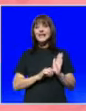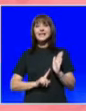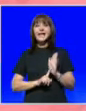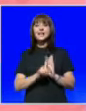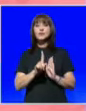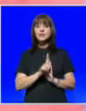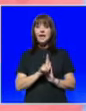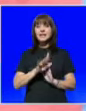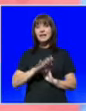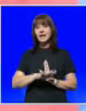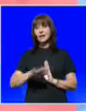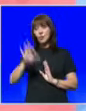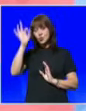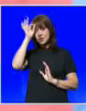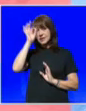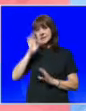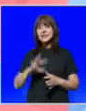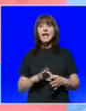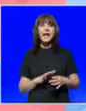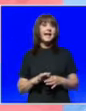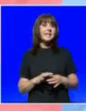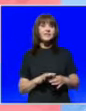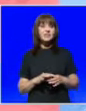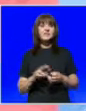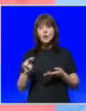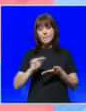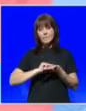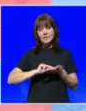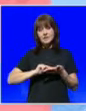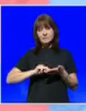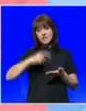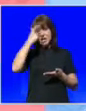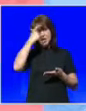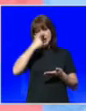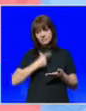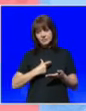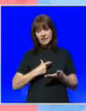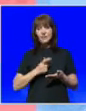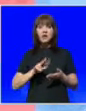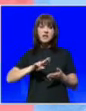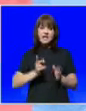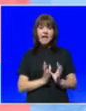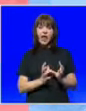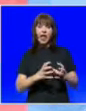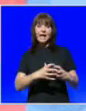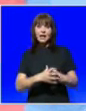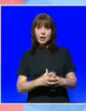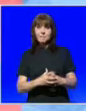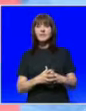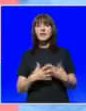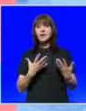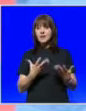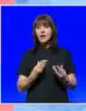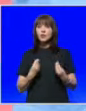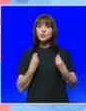учениците, е всъщност свързано с определени писмени, индивидуални или екипни работи на учениците, които се, като задачи се задават